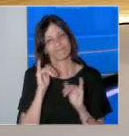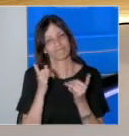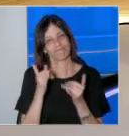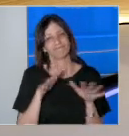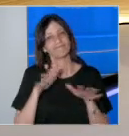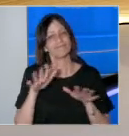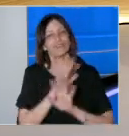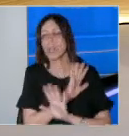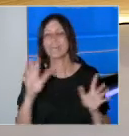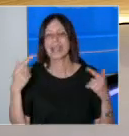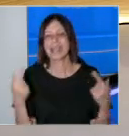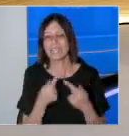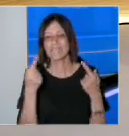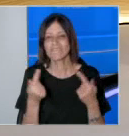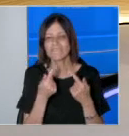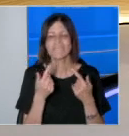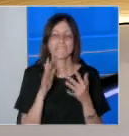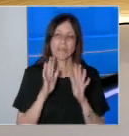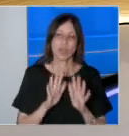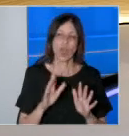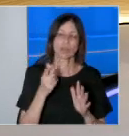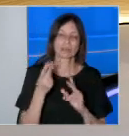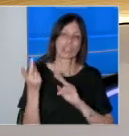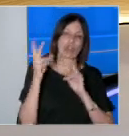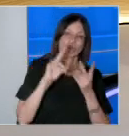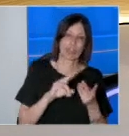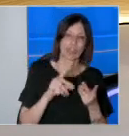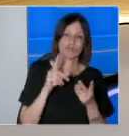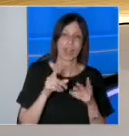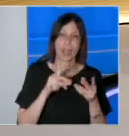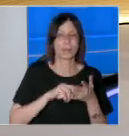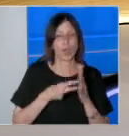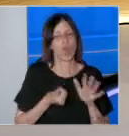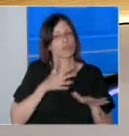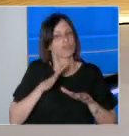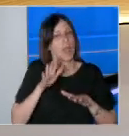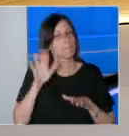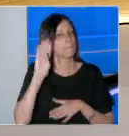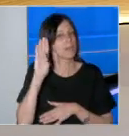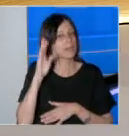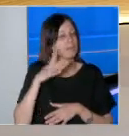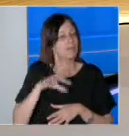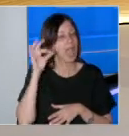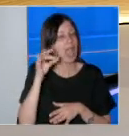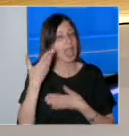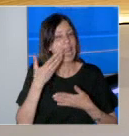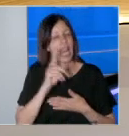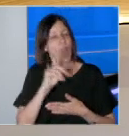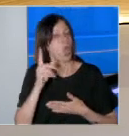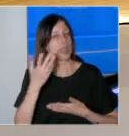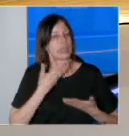ממשלה ללא ריב ומדון, כך בני גנץ. מן הצד השני של המפה הפוליטית, ראש הממשלה בנימין נתניהו, שבחר להתייחס, לא